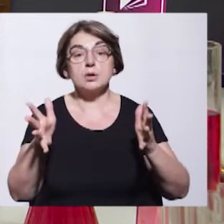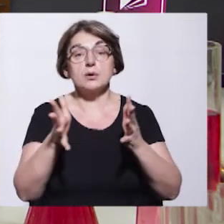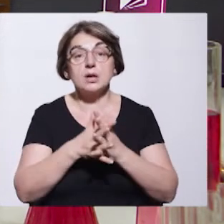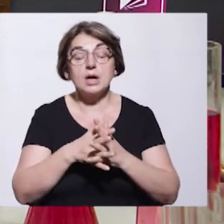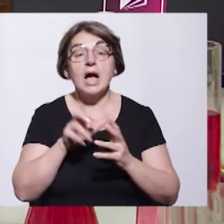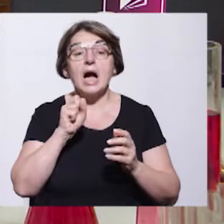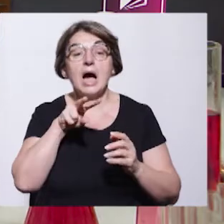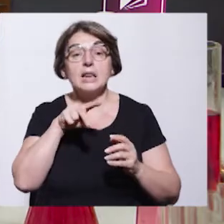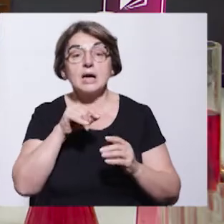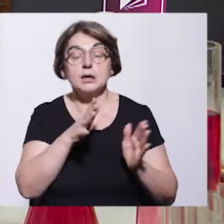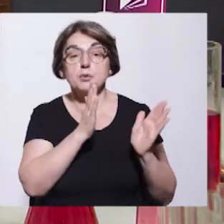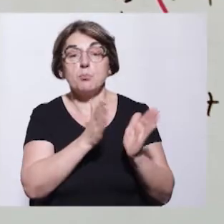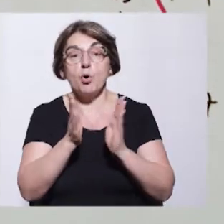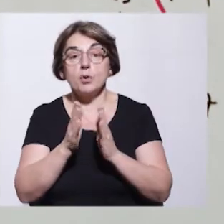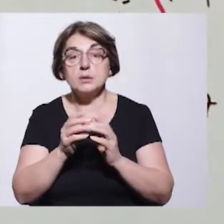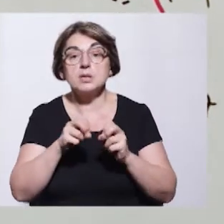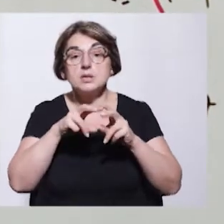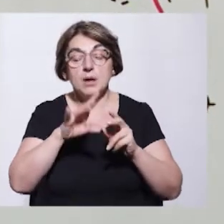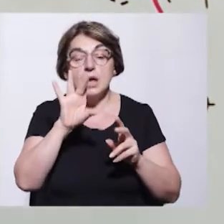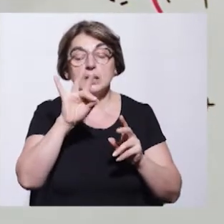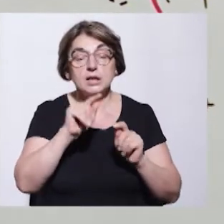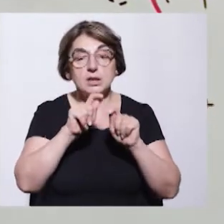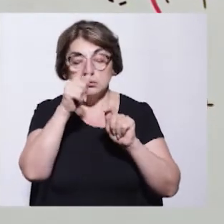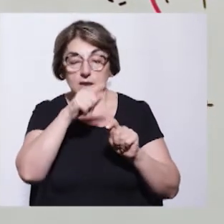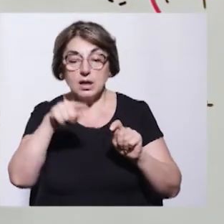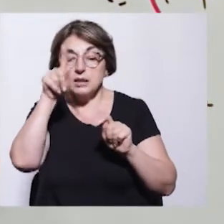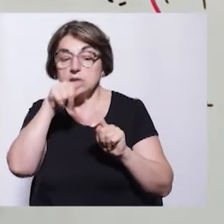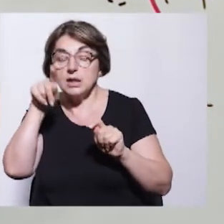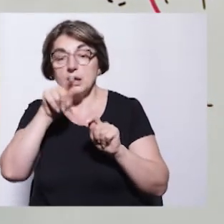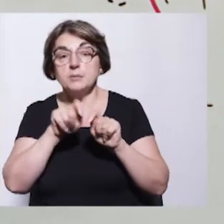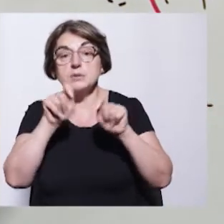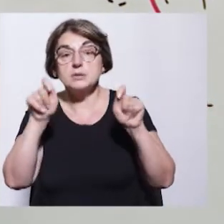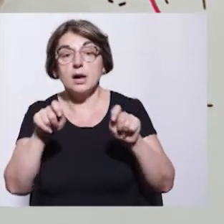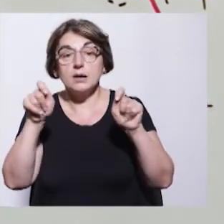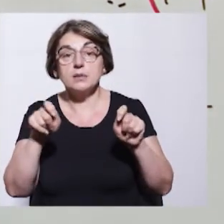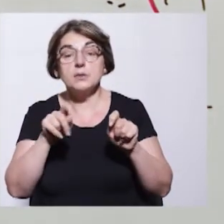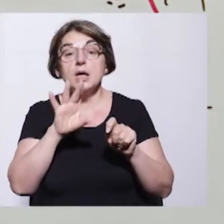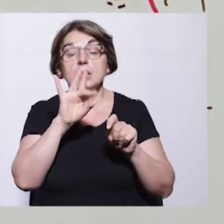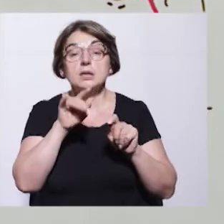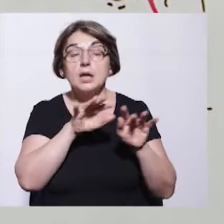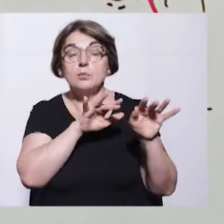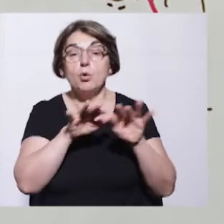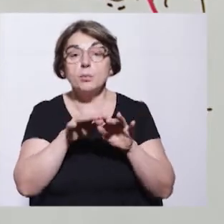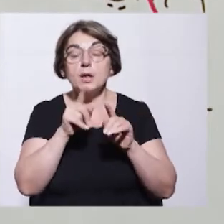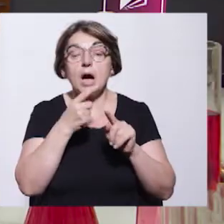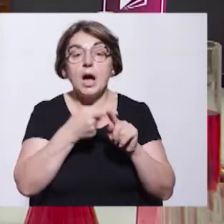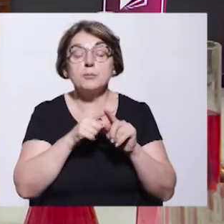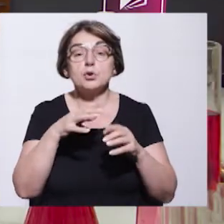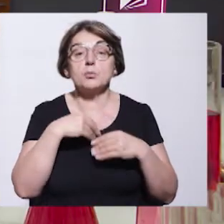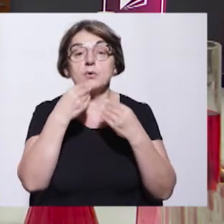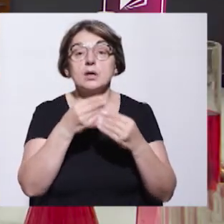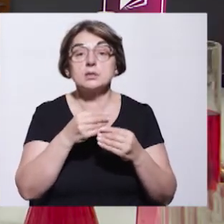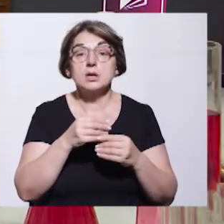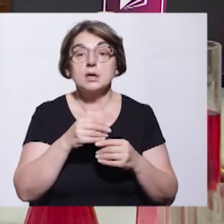რომ ჩანაცვლების რეაქცია ალკანებში მიმდინარეობს რადიკალების წარმოქმნით, ანუ რადიკალური